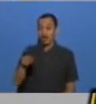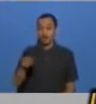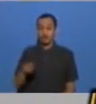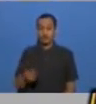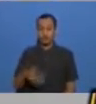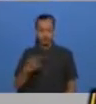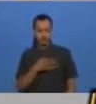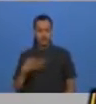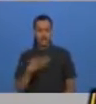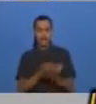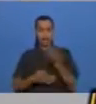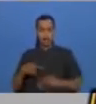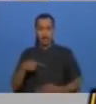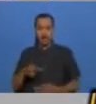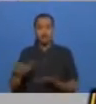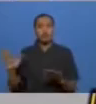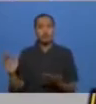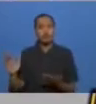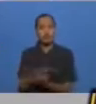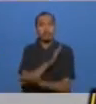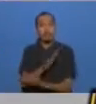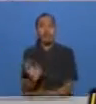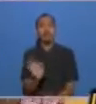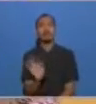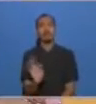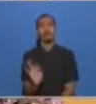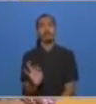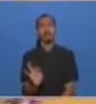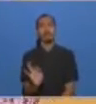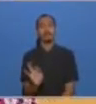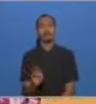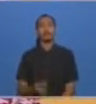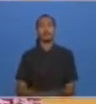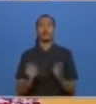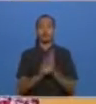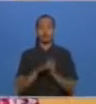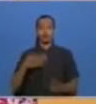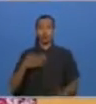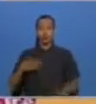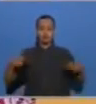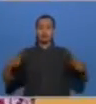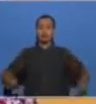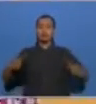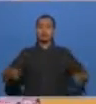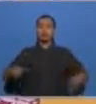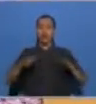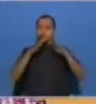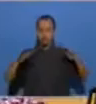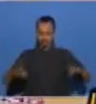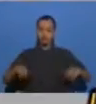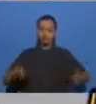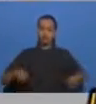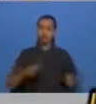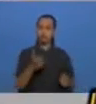kesempatan bagi kita. Misalnya saya pengguna kursi roda. Di rumah saya bisa menggunakan kursi roda dengan bebas, tapi keluar rumah mana